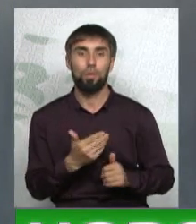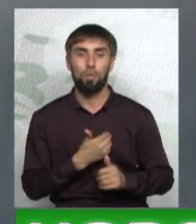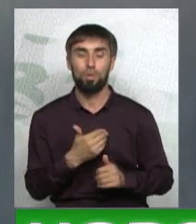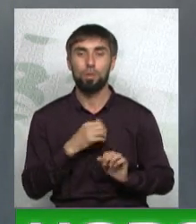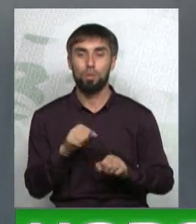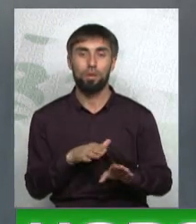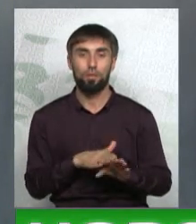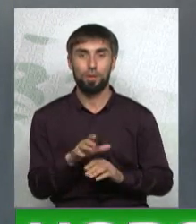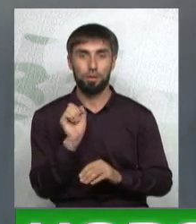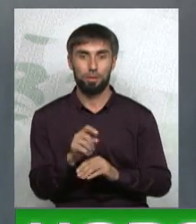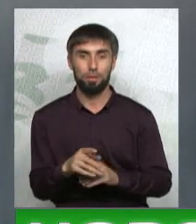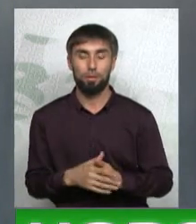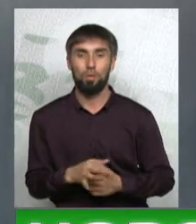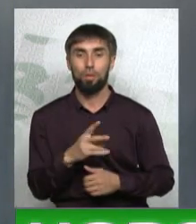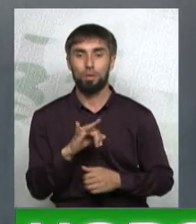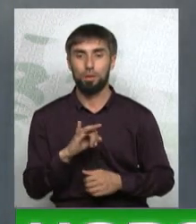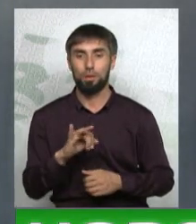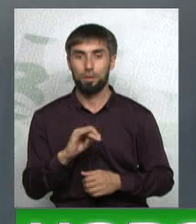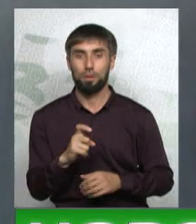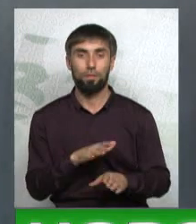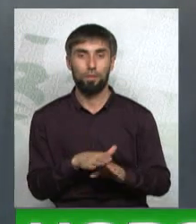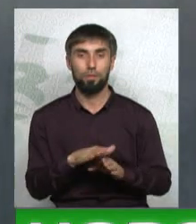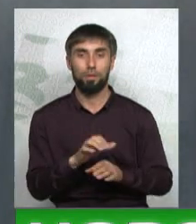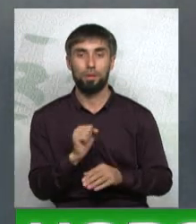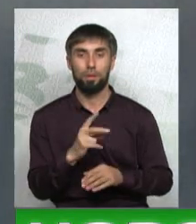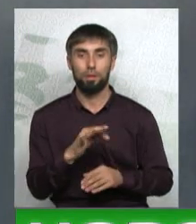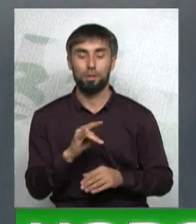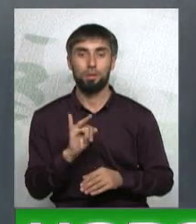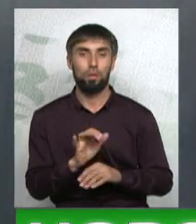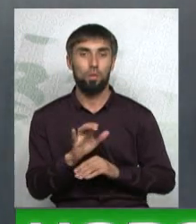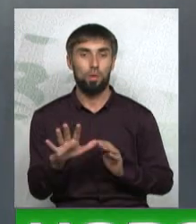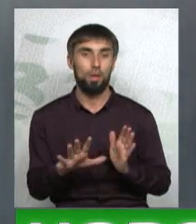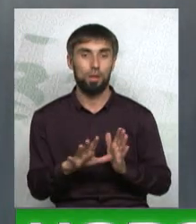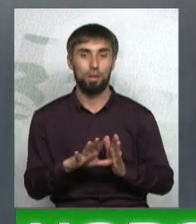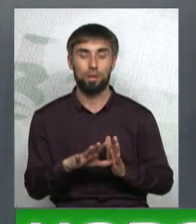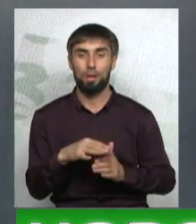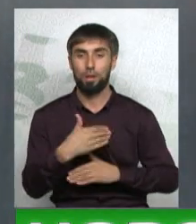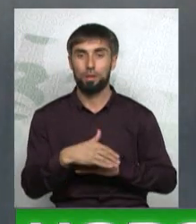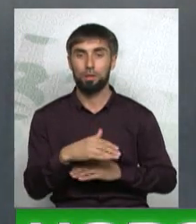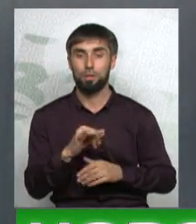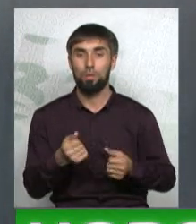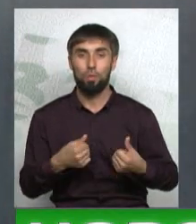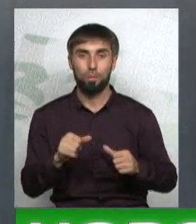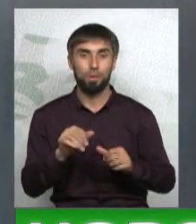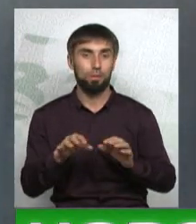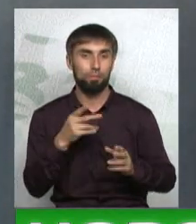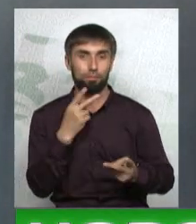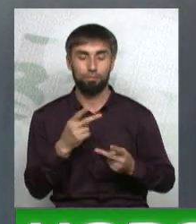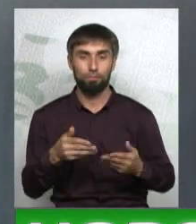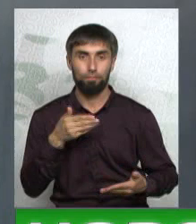мог выполнить задание, они их заполняют анкеты, отправляли на электронный адрес, и уже комиссия